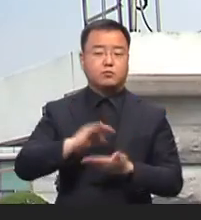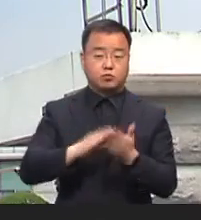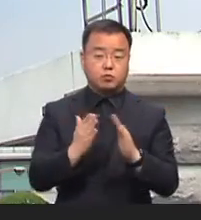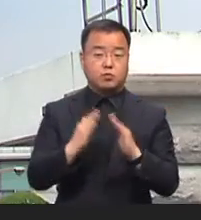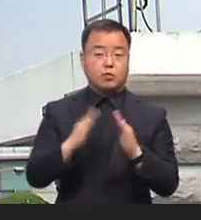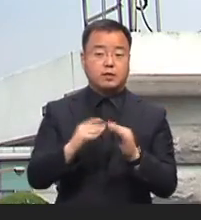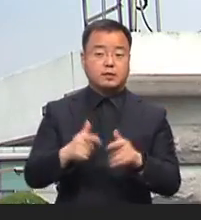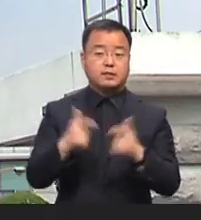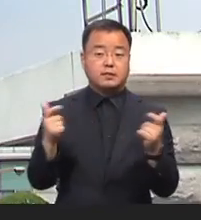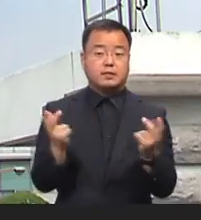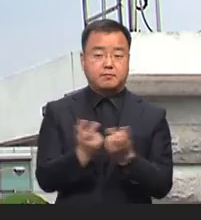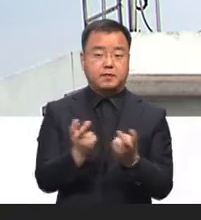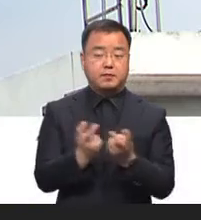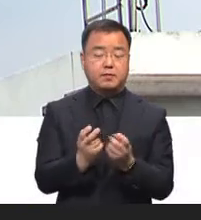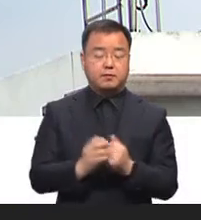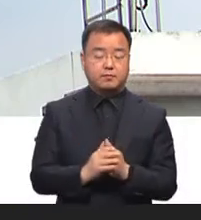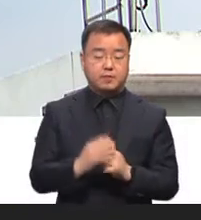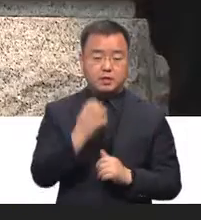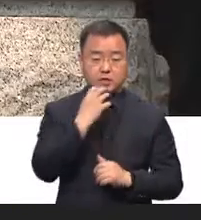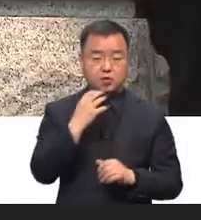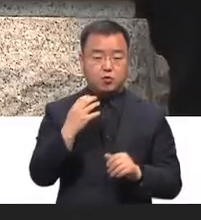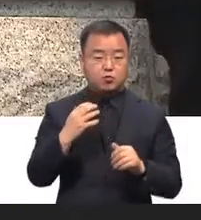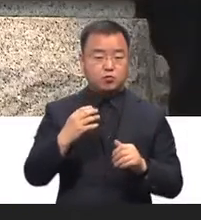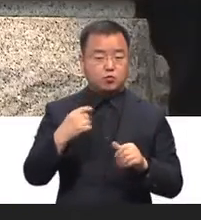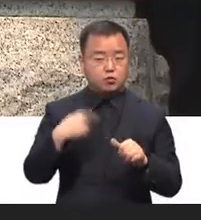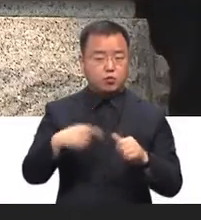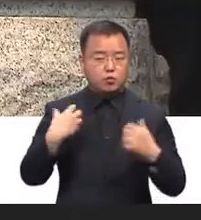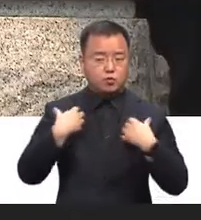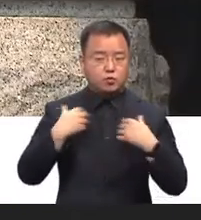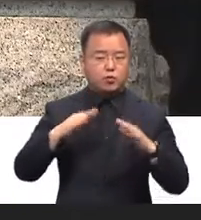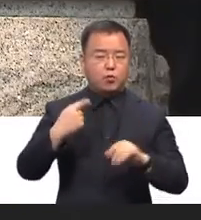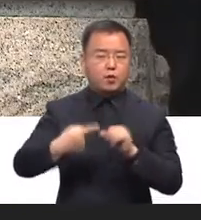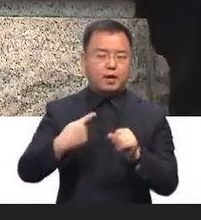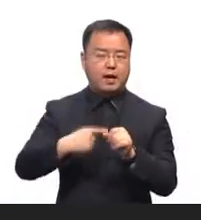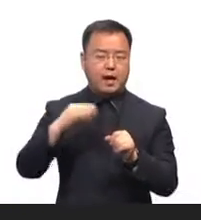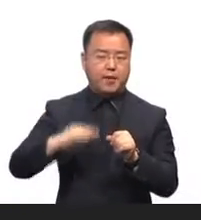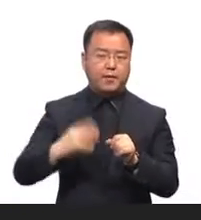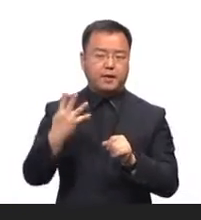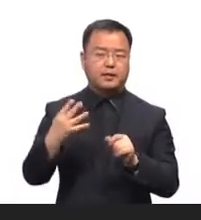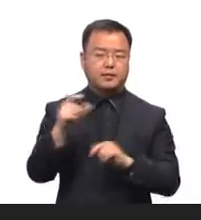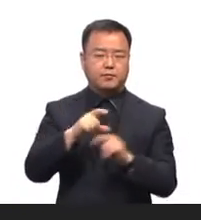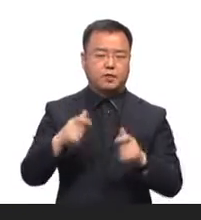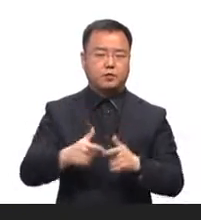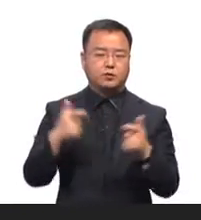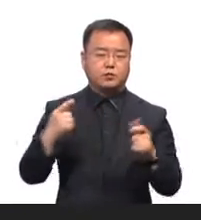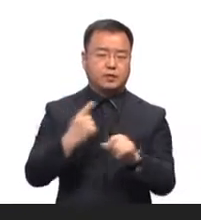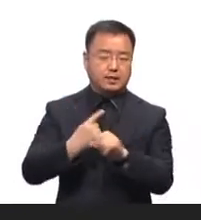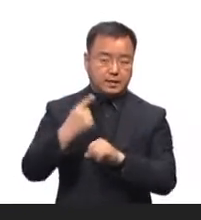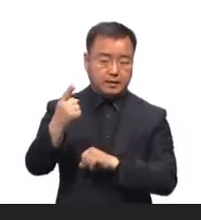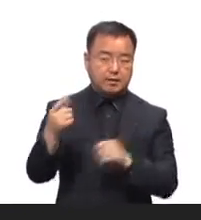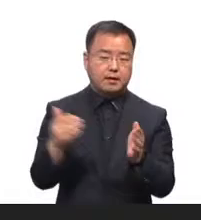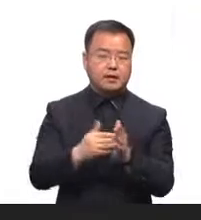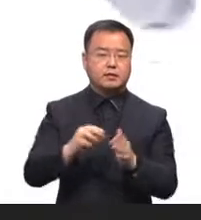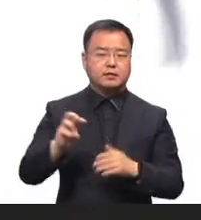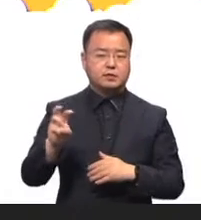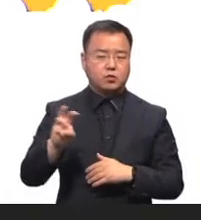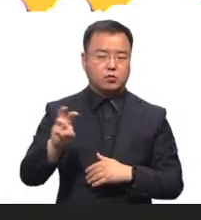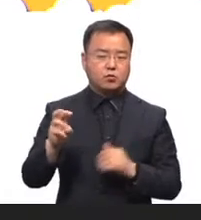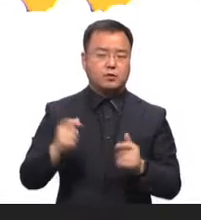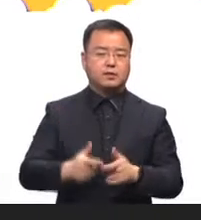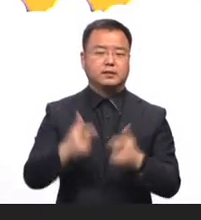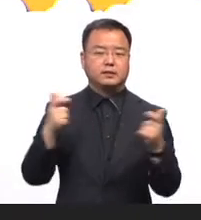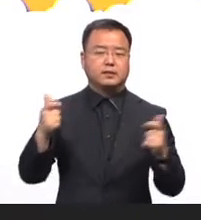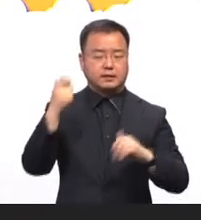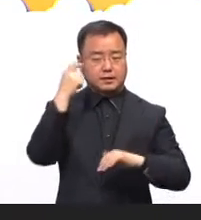설교 6 창은 올 하반기 매입형 유치원 4곳을 더 개원하고 내후년에 는 30 9 까지 늘린다는 계획입니다